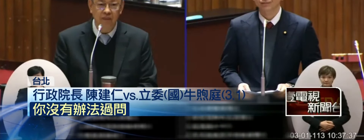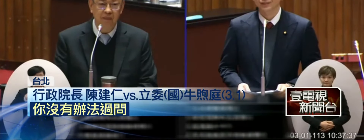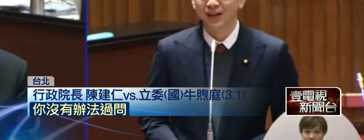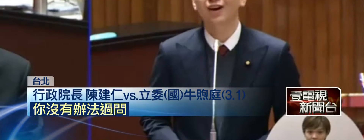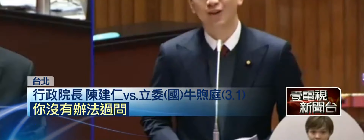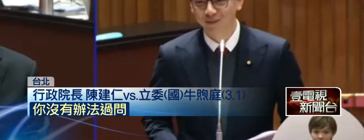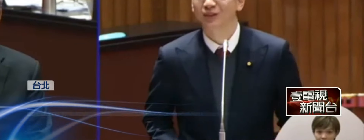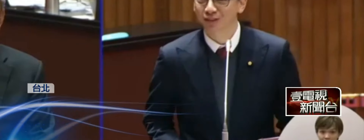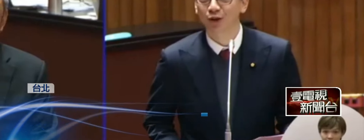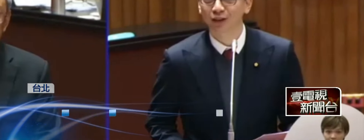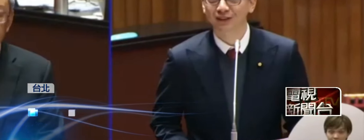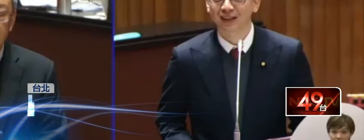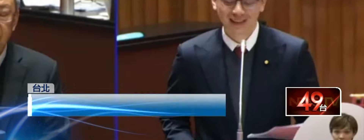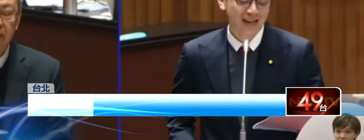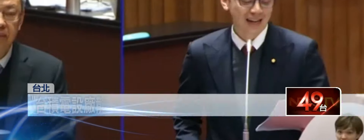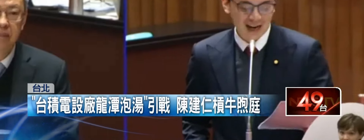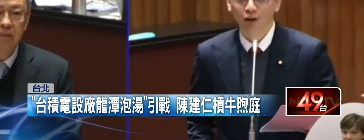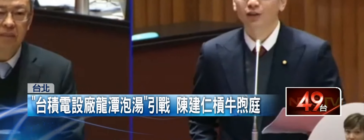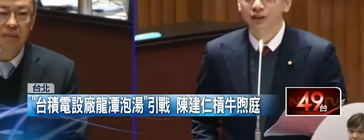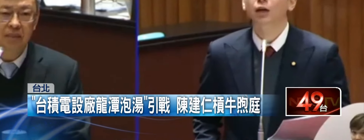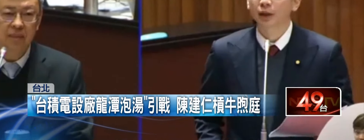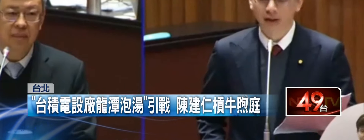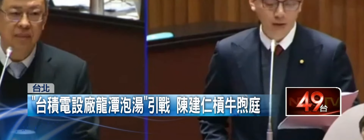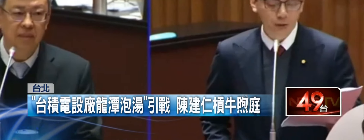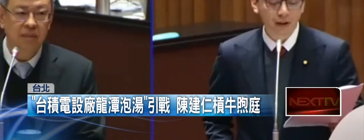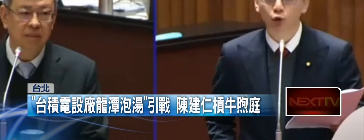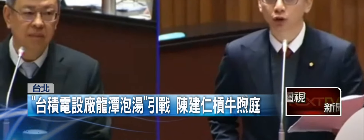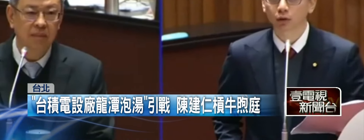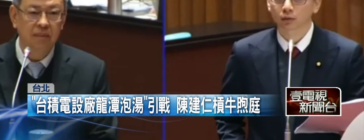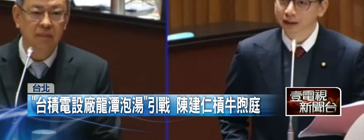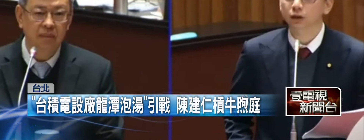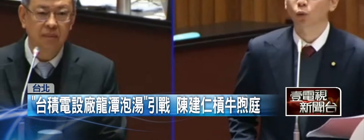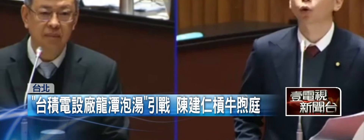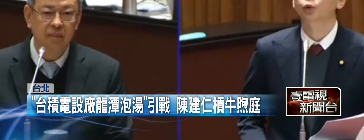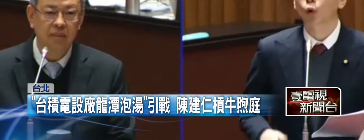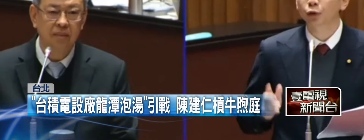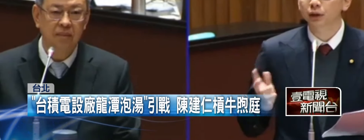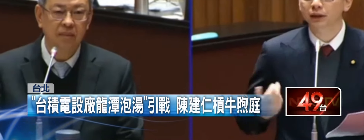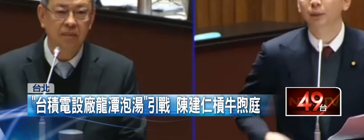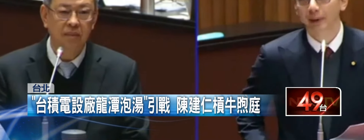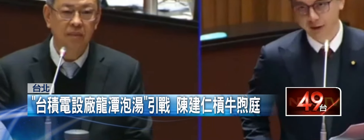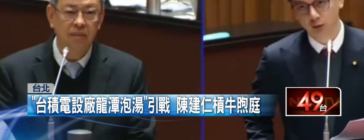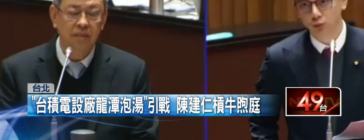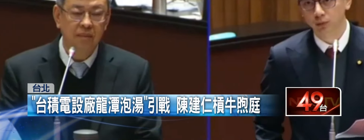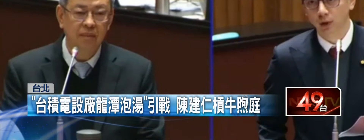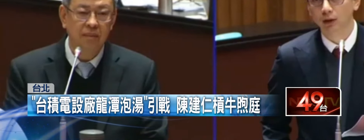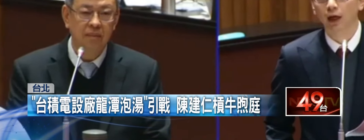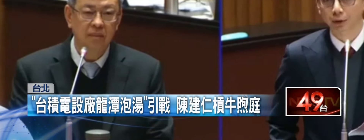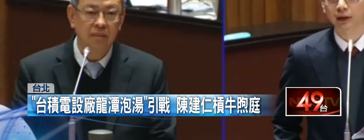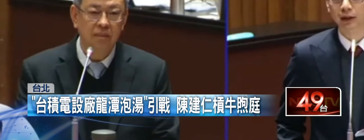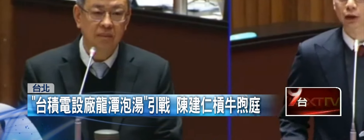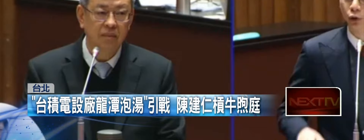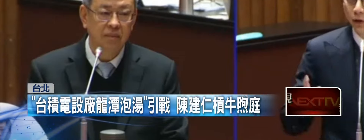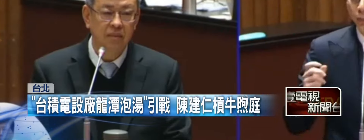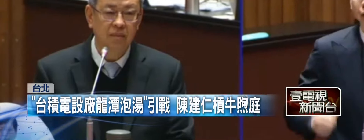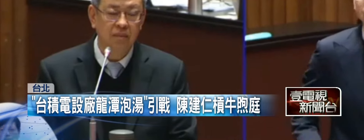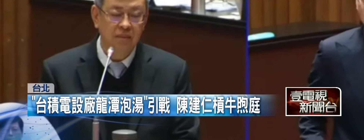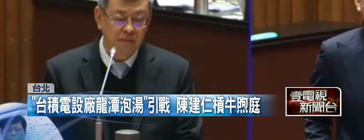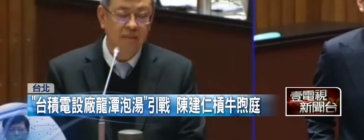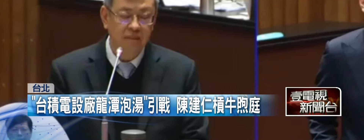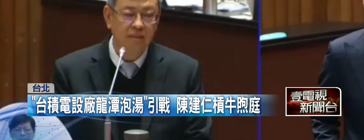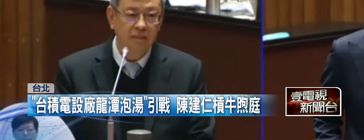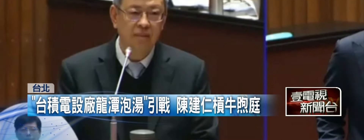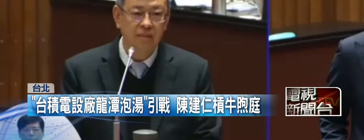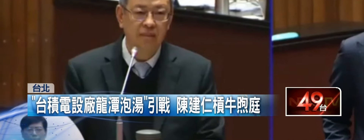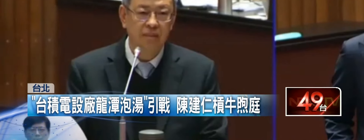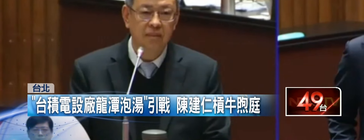过问。 被蓝委牛许廷问个人信仰，陈建仁当场脸色一沉。台积电设厂龙潭泡汤这一题更让